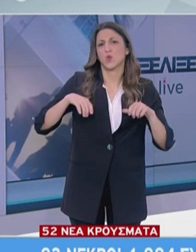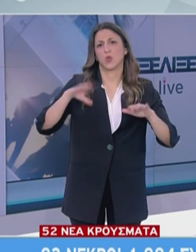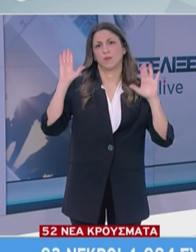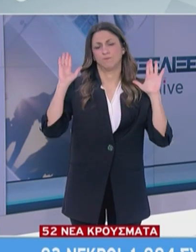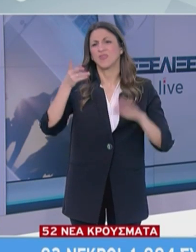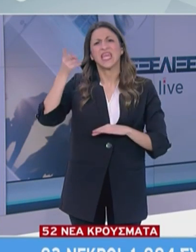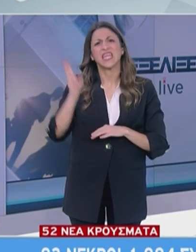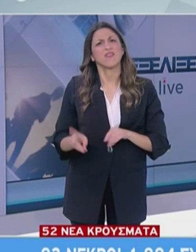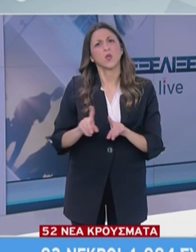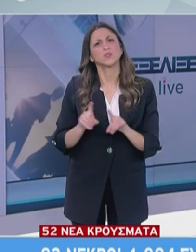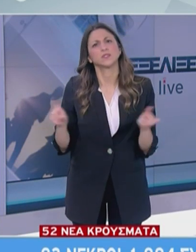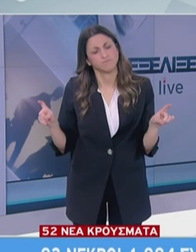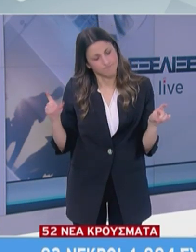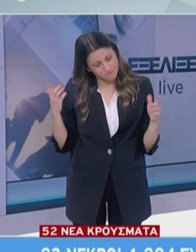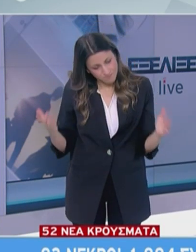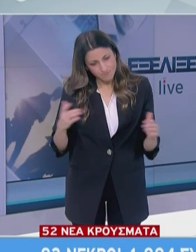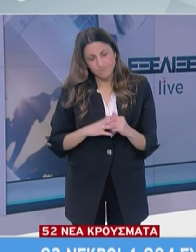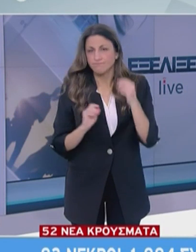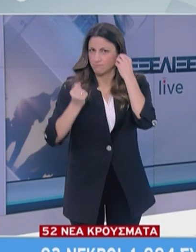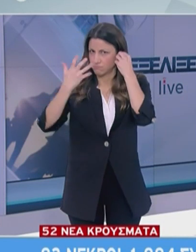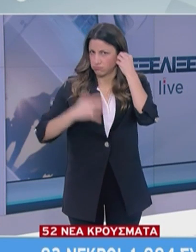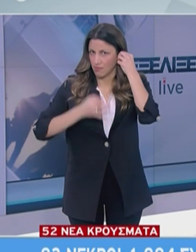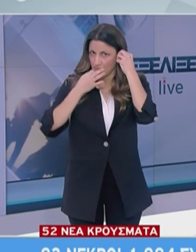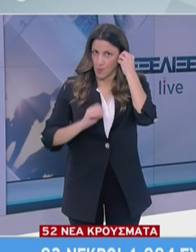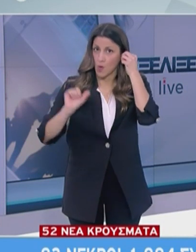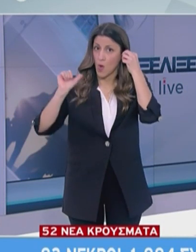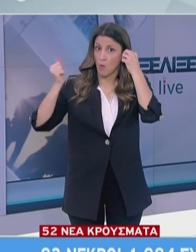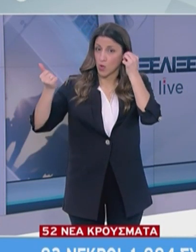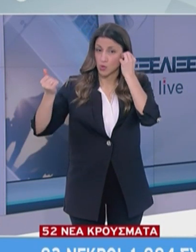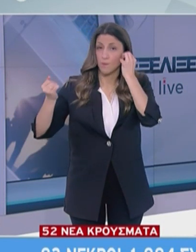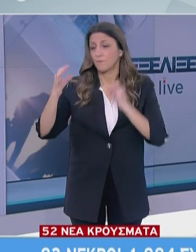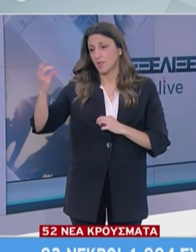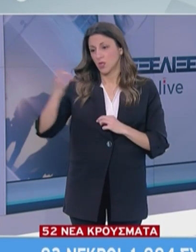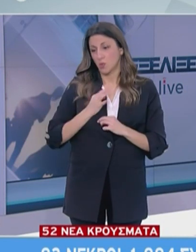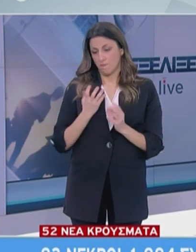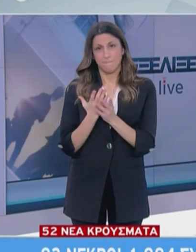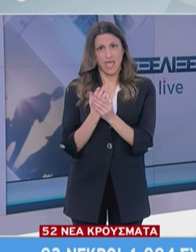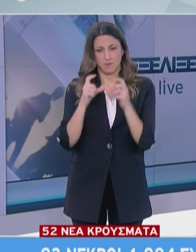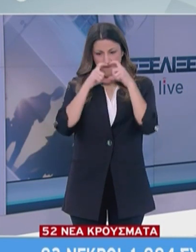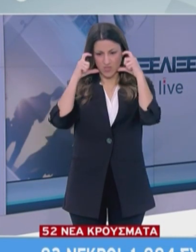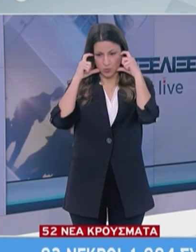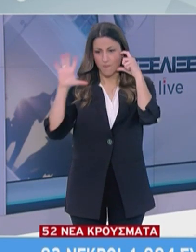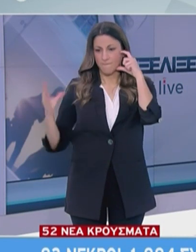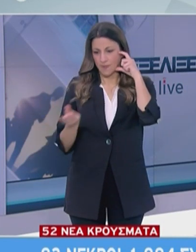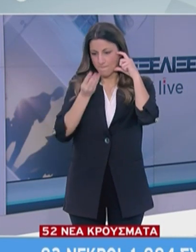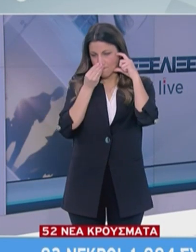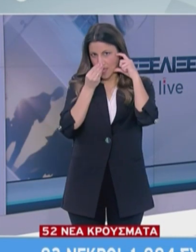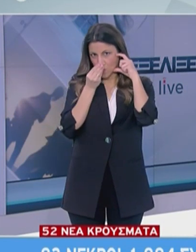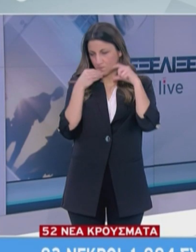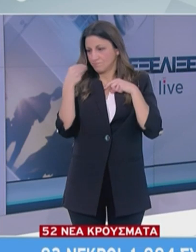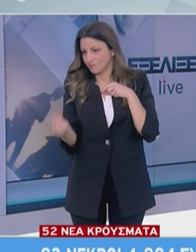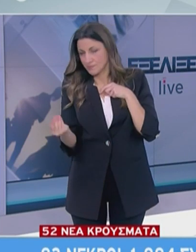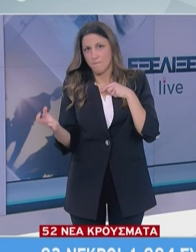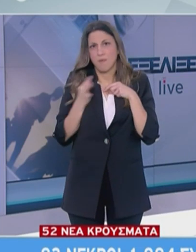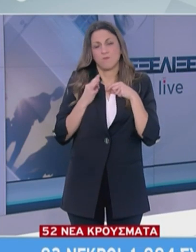κίνδυνοι, σύμφωνα με τον Παγκόσμιο Οργανισμό Υγείας, είναι οι ακόλουθοι. Να μολυνθείς χωρίς να θέλεις με το άγγιγμα και την επαναχρησιμοποίηση της μάσκας